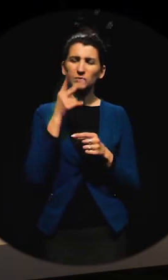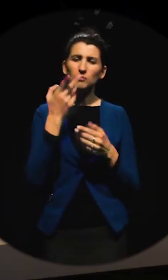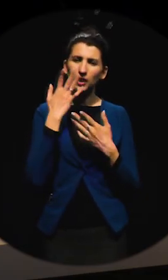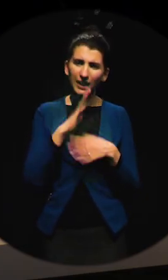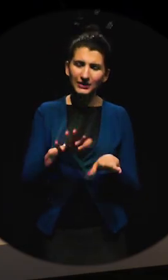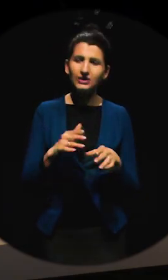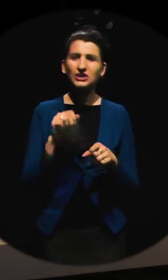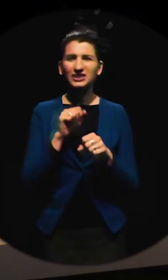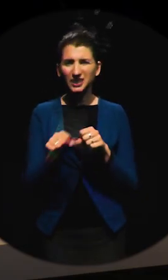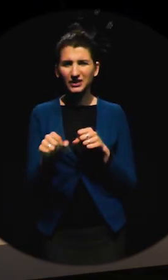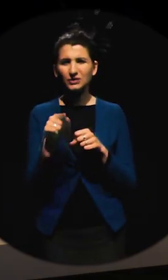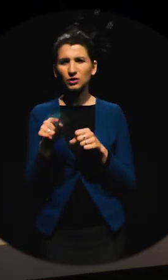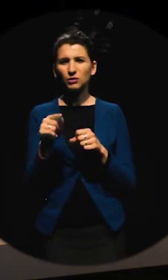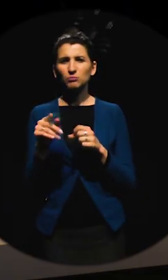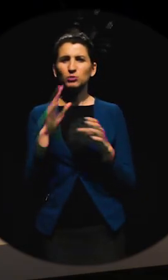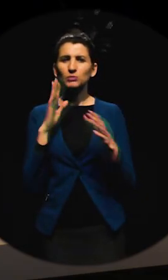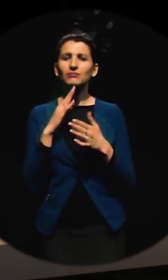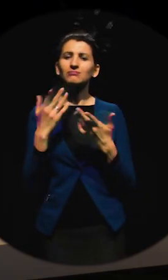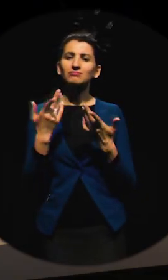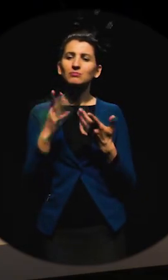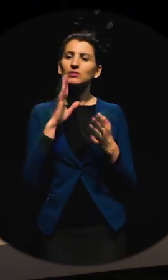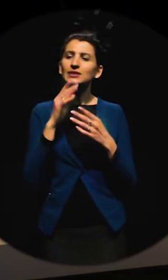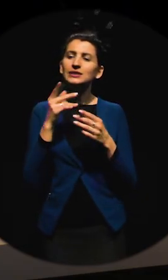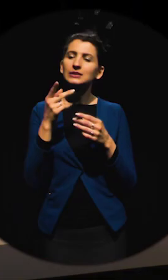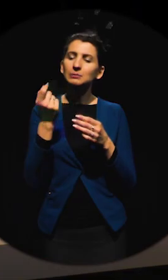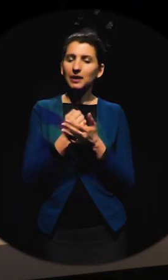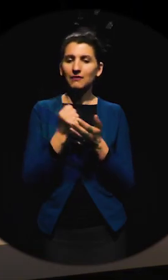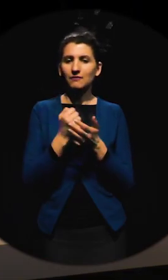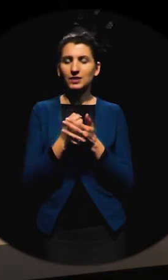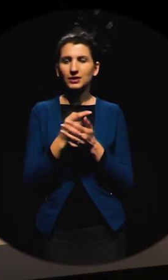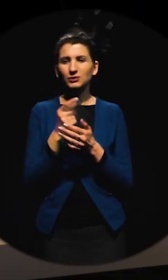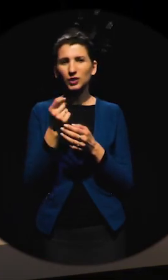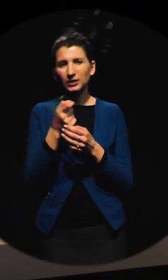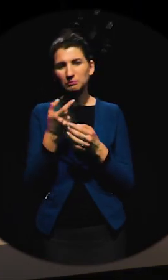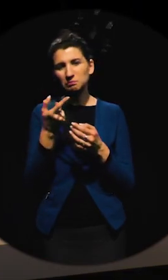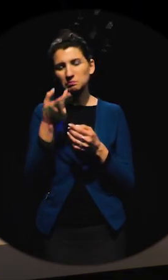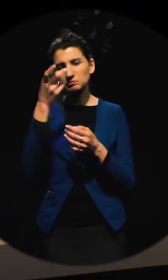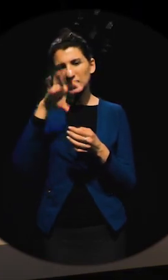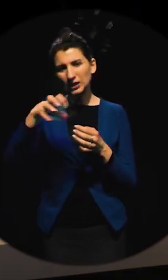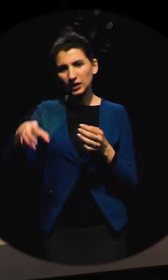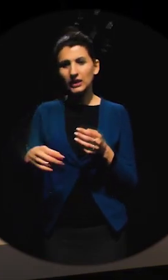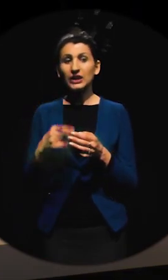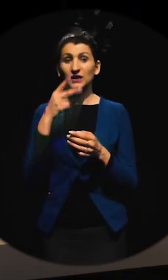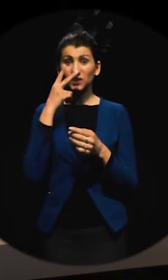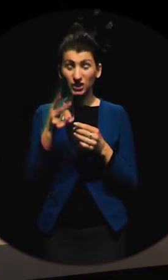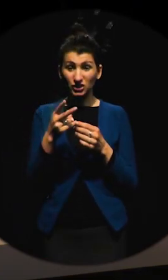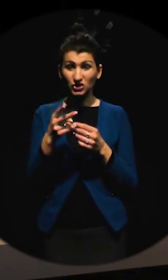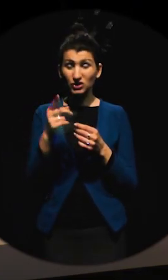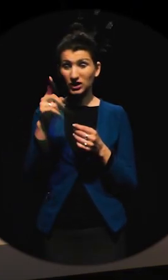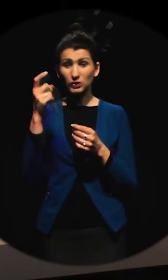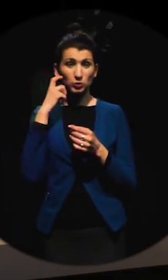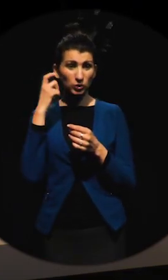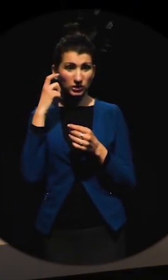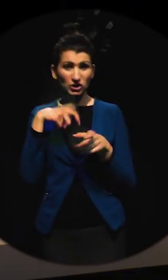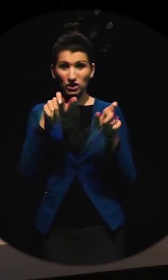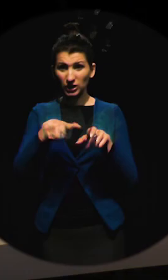no jednak to jest jakby taki gest pewnej infantylizacji. I Piotr stanął na scenie i zobaczył, że publiczność zajmuje przestrzeń